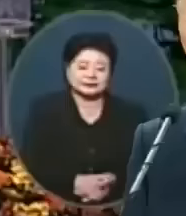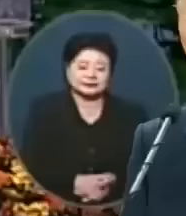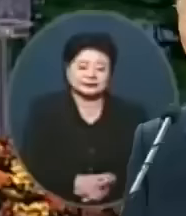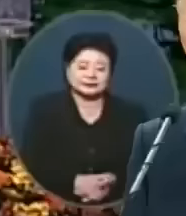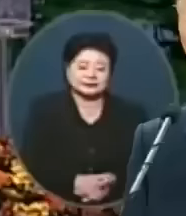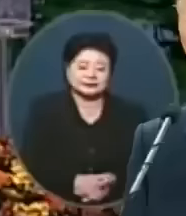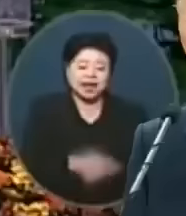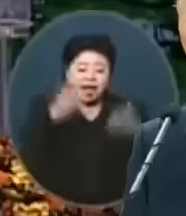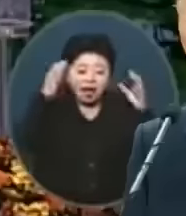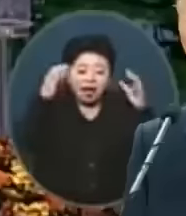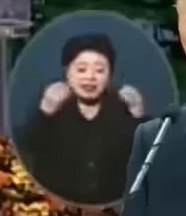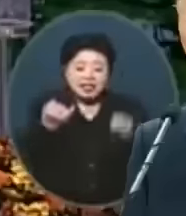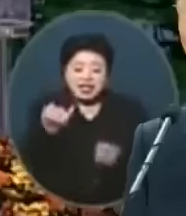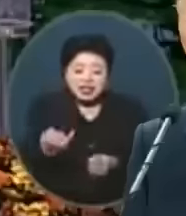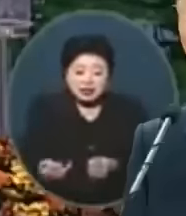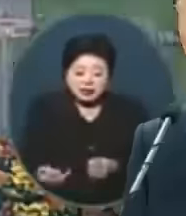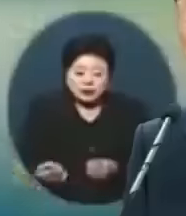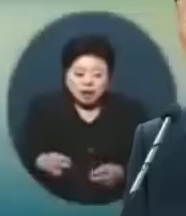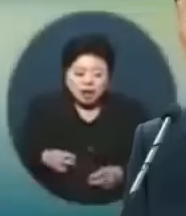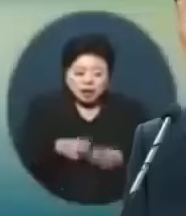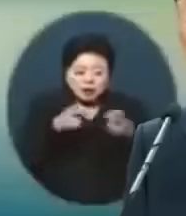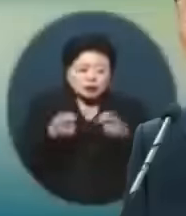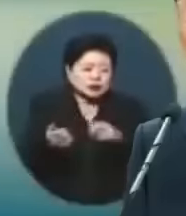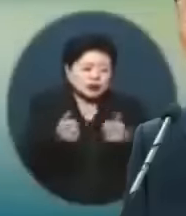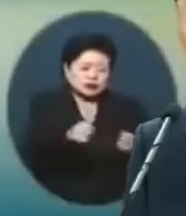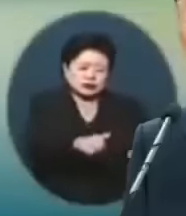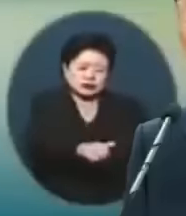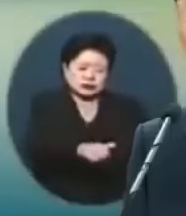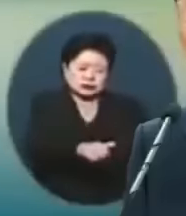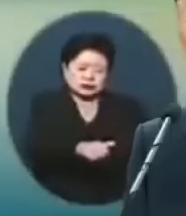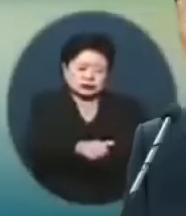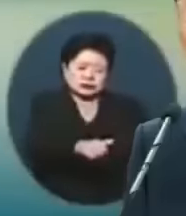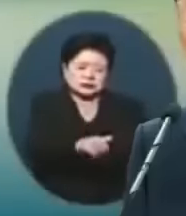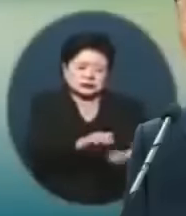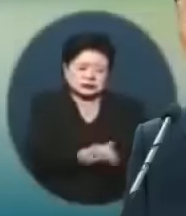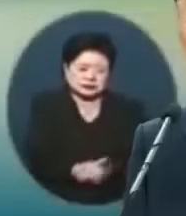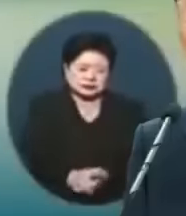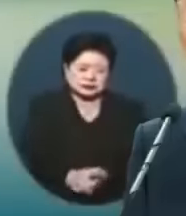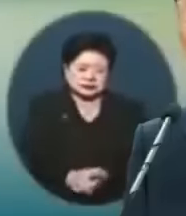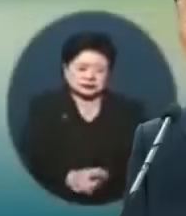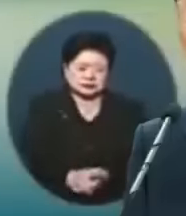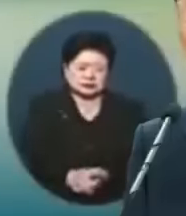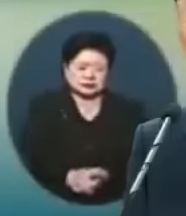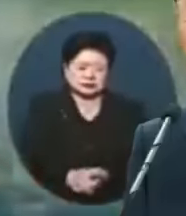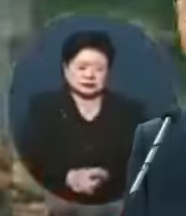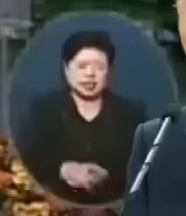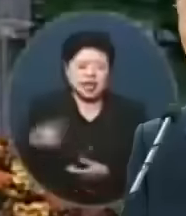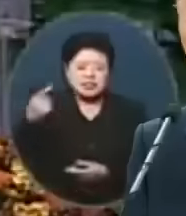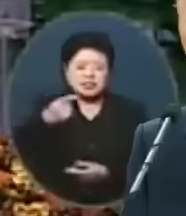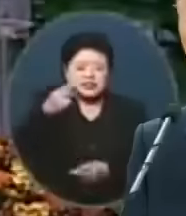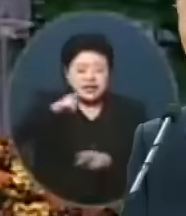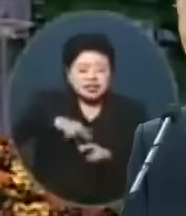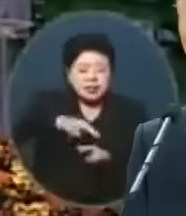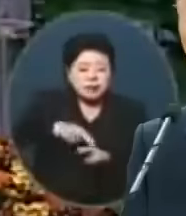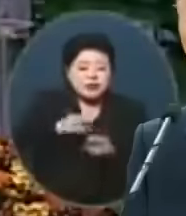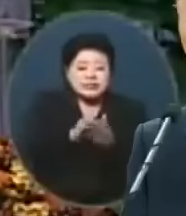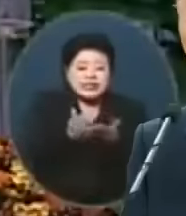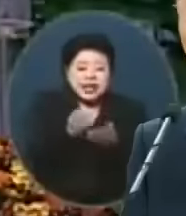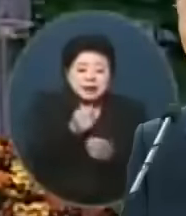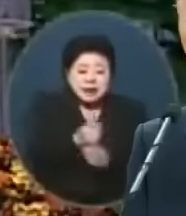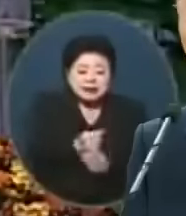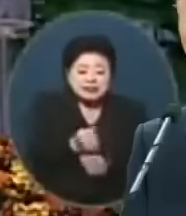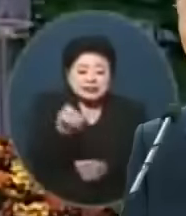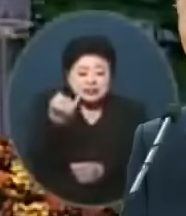보스캠프는 어릴 때 여동생이 교통사고로 죽는 것을 목격한 후 오랫동안 슬픔의 세월을 보냈다고 말합니다. 그는